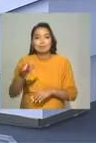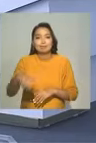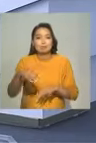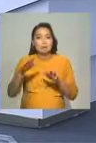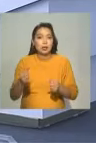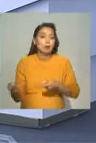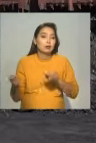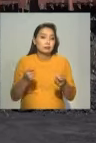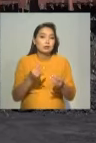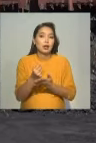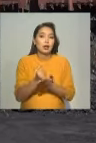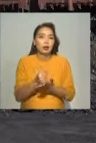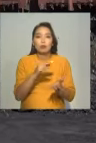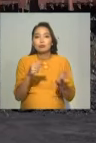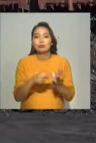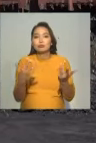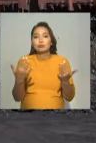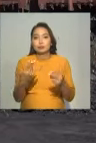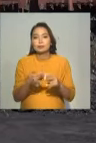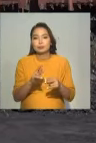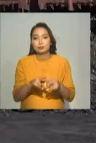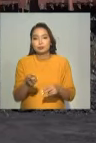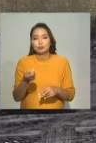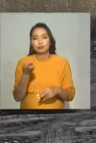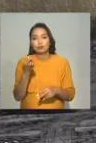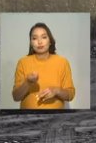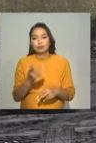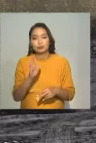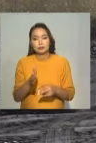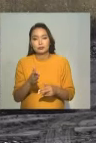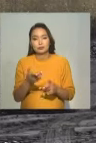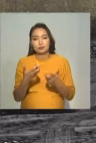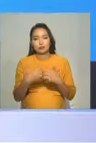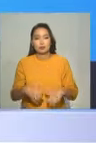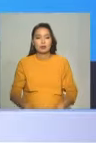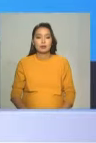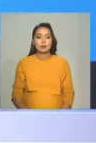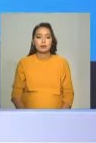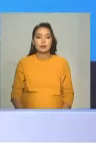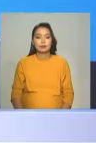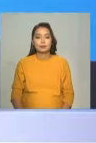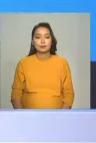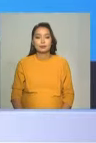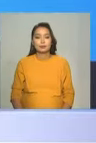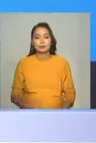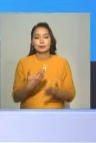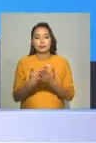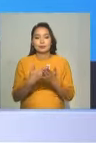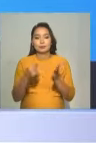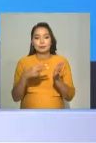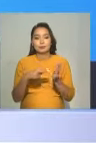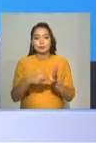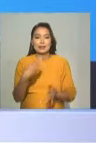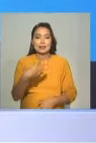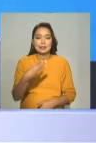Но все равно конечному потребителю выйдет дешевле, чем у соседей, считают в ведомстве. Уголь коммунальный бытовой, к примеру, стоит в России 35